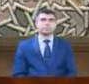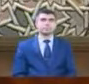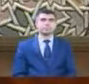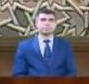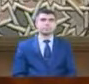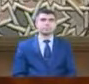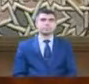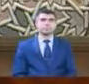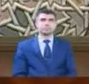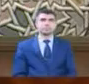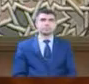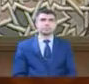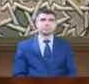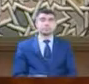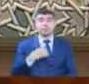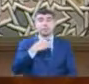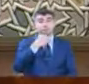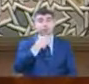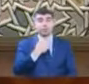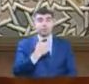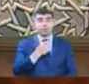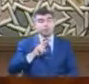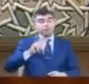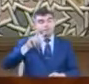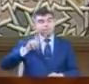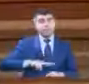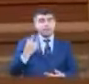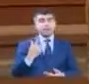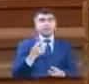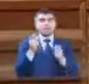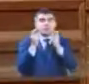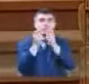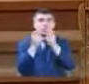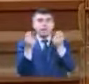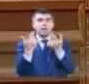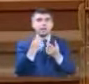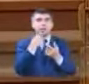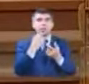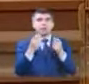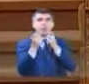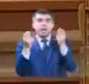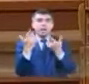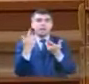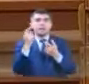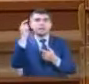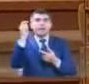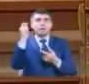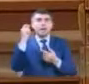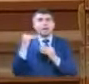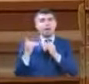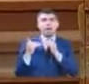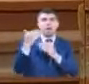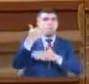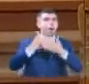المجموعة النيابية حقيقة المشكلة الأمانديس في الشمال مشكل عويص هذيك الأثمنة خيالية سيد الوزير لو